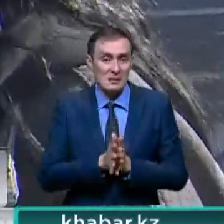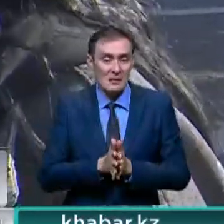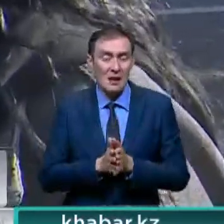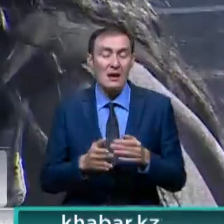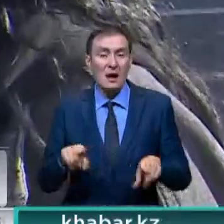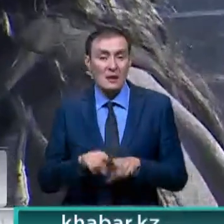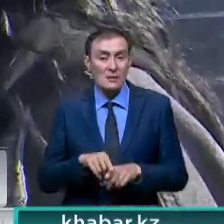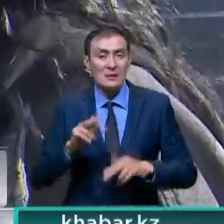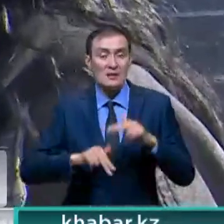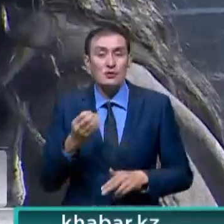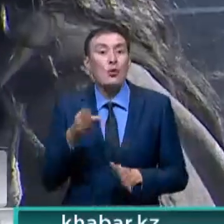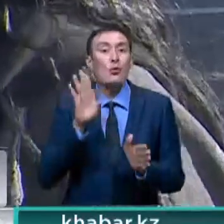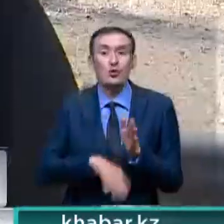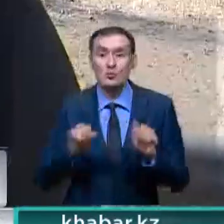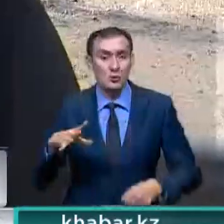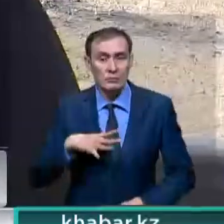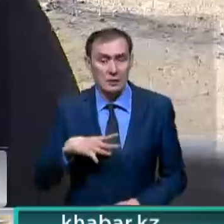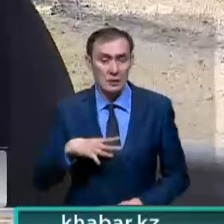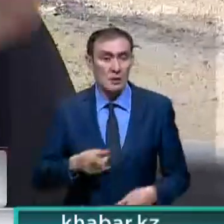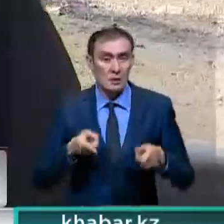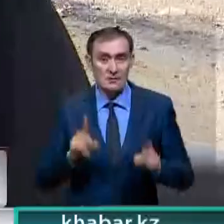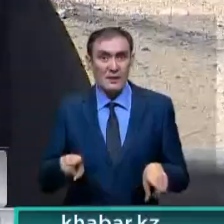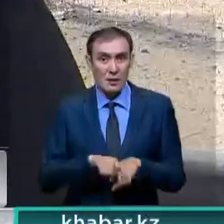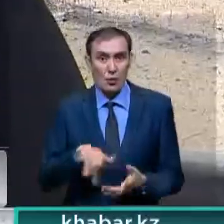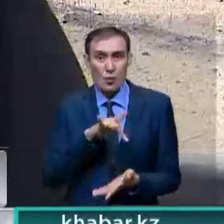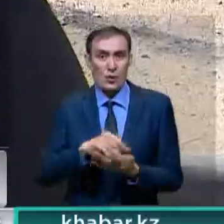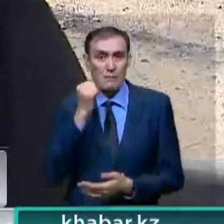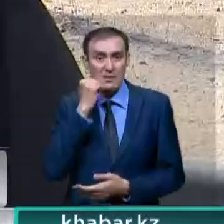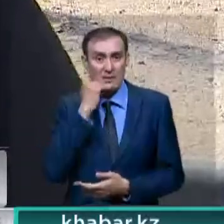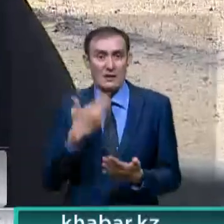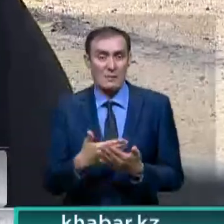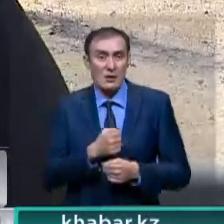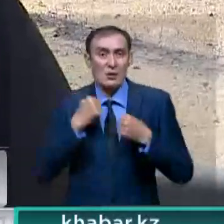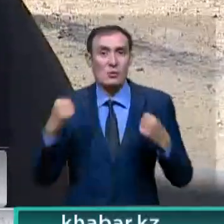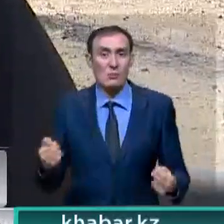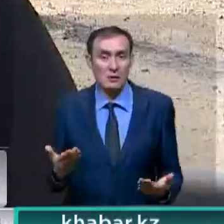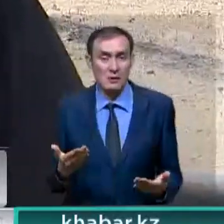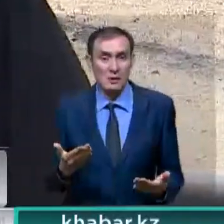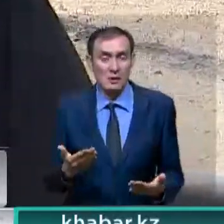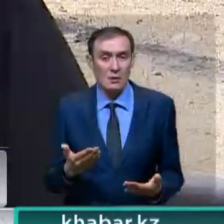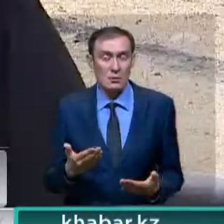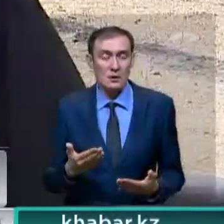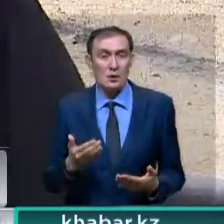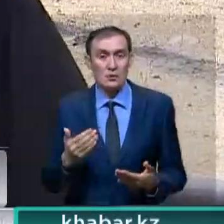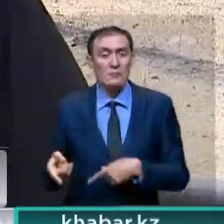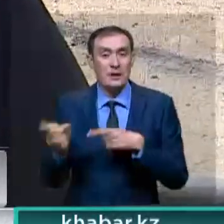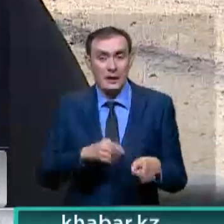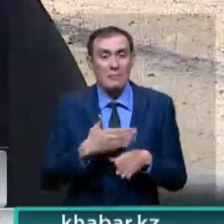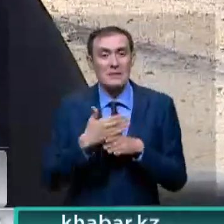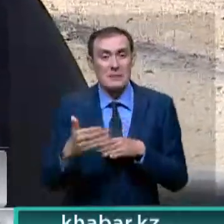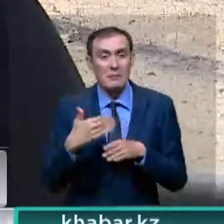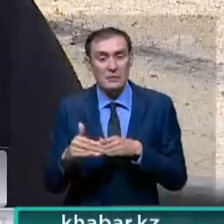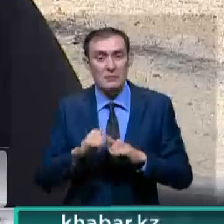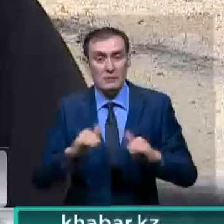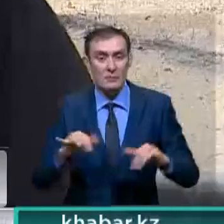этим построительством вообще хуже будет здесь все. Действительно, это вот как Москва огромная, да? Вот по поводу, ну, конечно, переехала бы, если там все есть, и